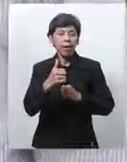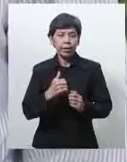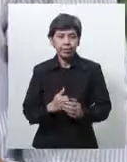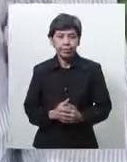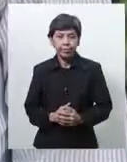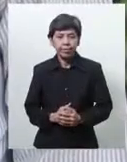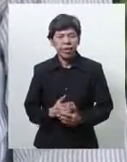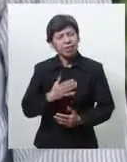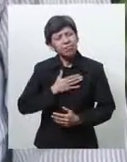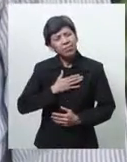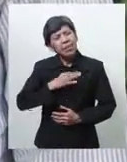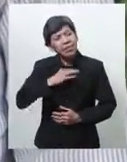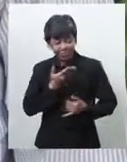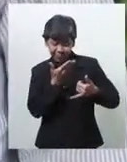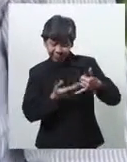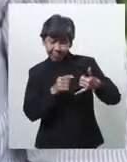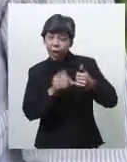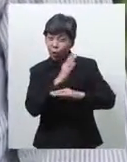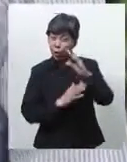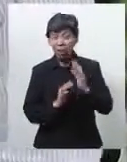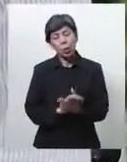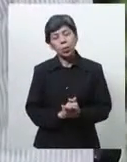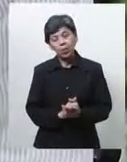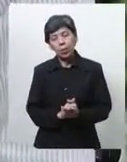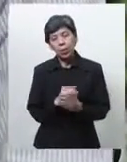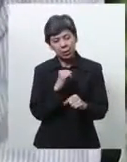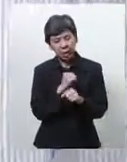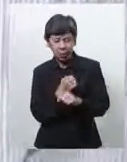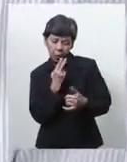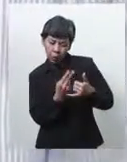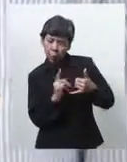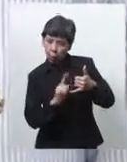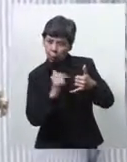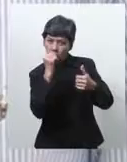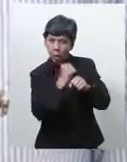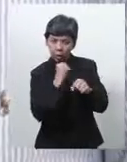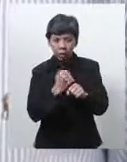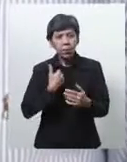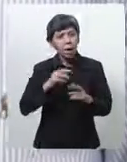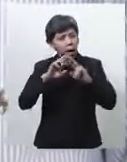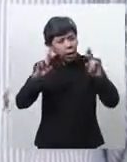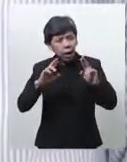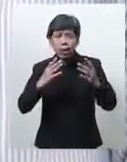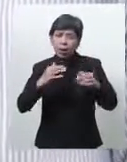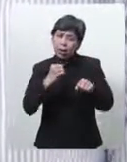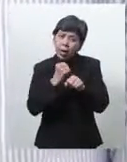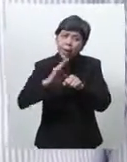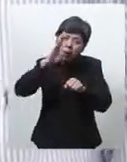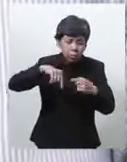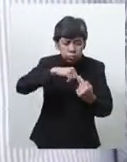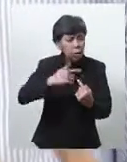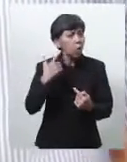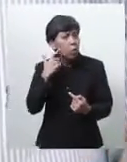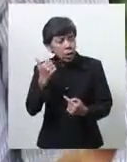อุ้ยมองว่าพี่ต้นเนี่ยก็เป็นหนึ่งในแรงบันดาลใจทั้งคนที่อยู่ในร้านเองซึ่งเป็นคนที่ไม่ได้พิการ